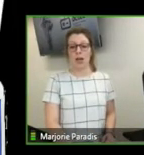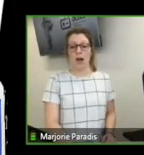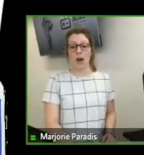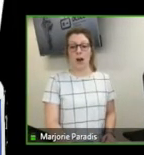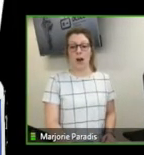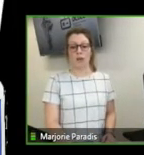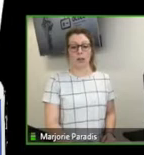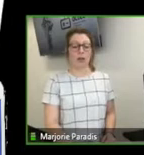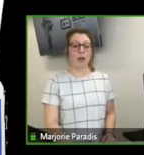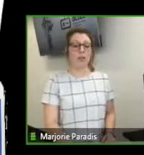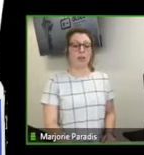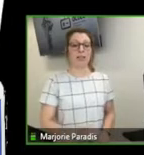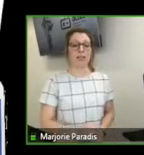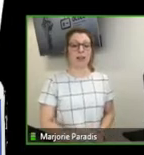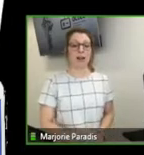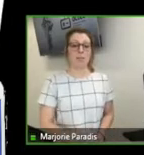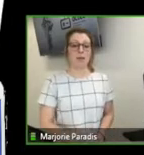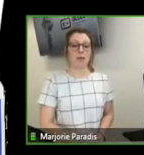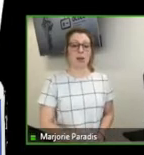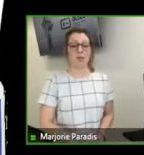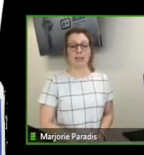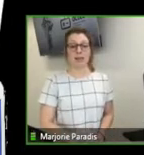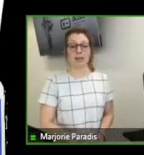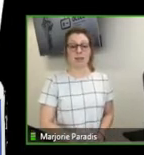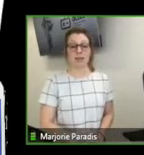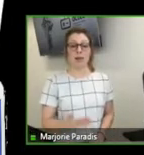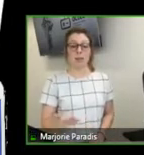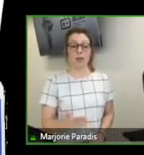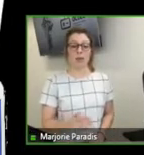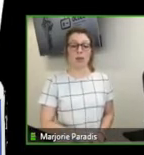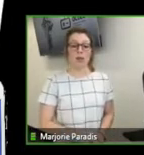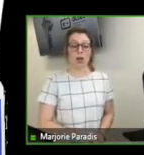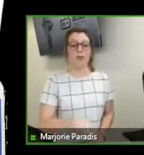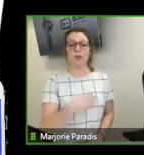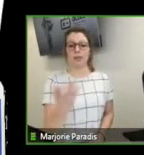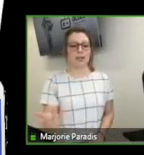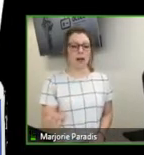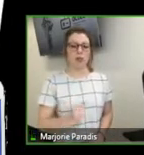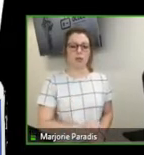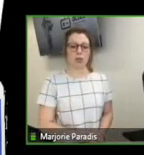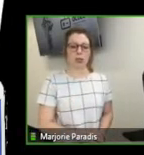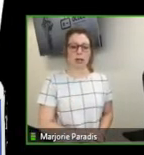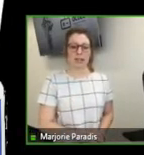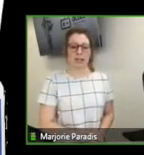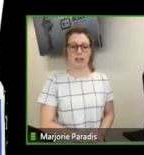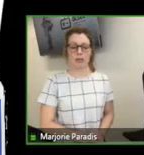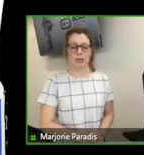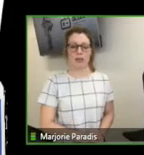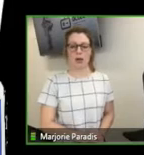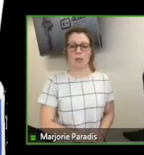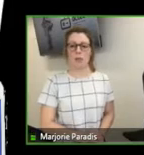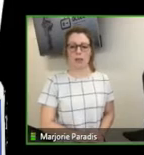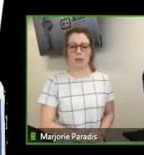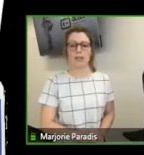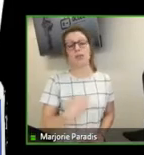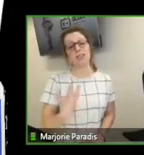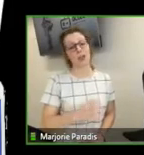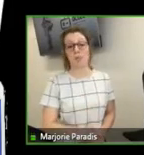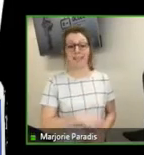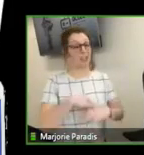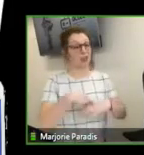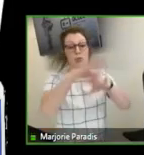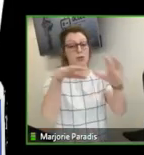politiques. On n'entrera pas dans les détails, mais vous en avez des exemples là. Tout est cliquable. Quand vous aurez la présentation tout à l'heure, vous pourrez cliquer.